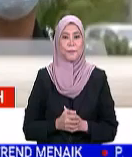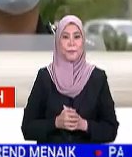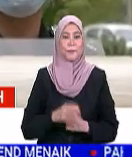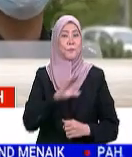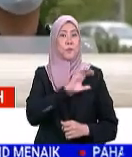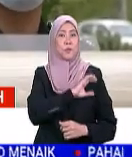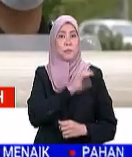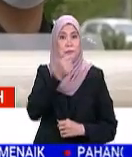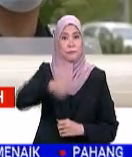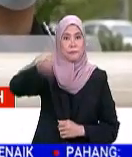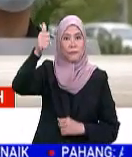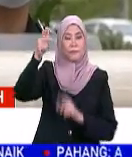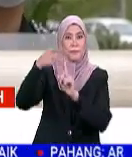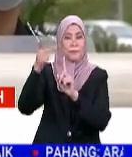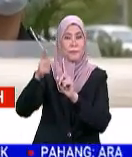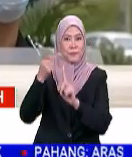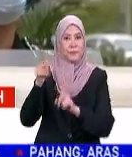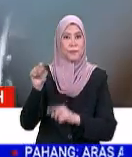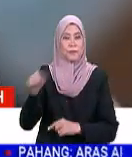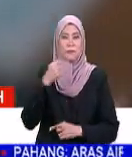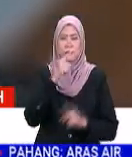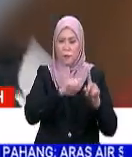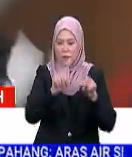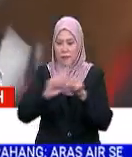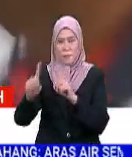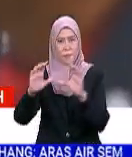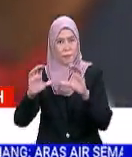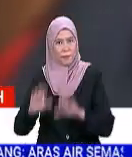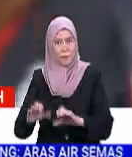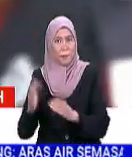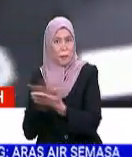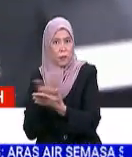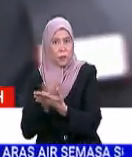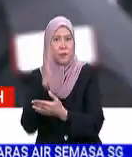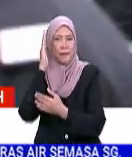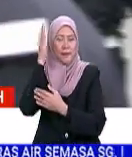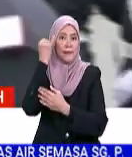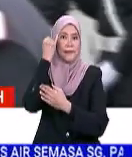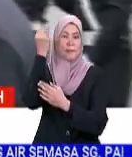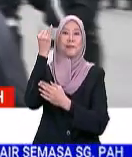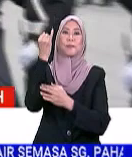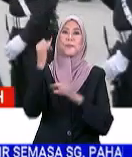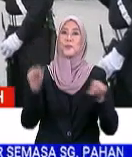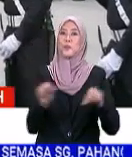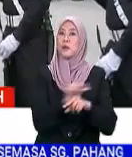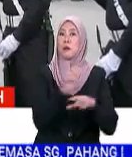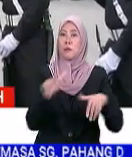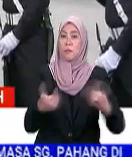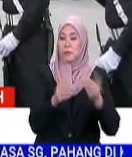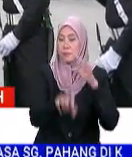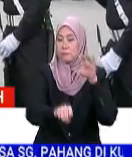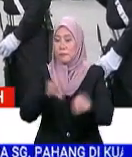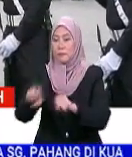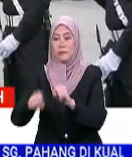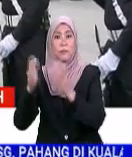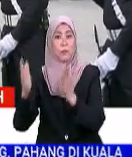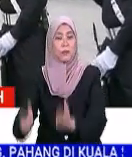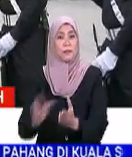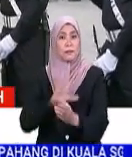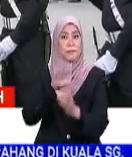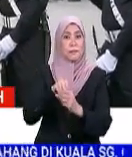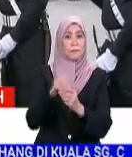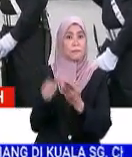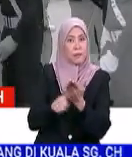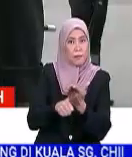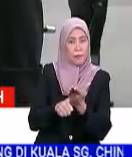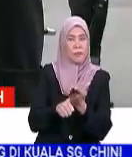Pinang Datuk Muhammad khozin berkata berbagai strategi dan taktik baru akan digunakan bagi Membekas Suspect yang terlibat dengan dada